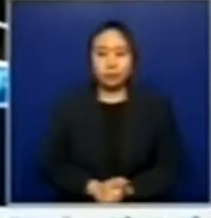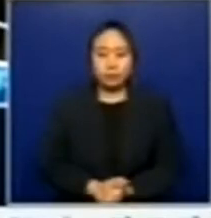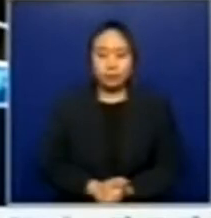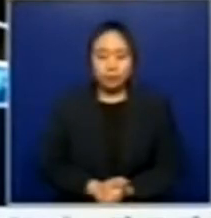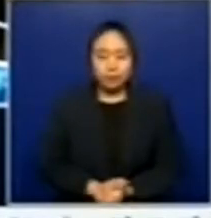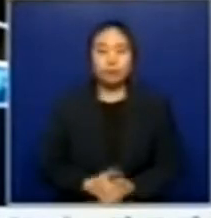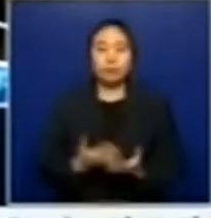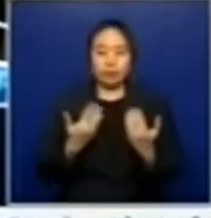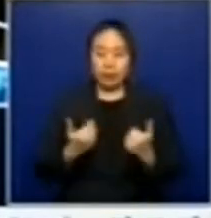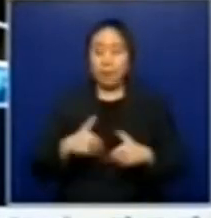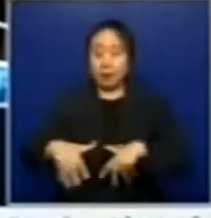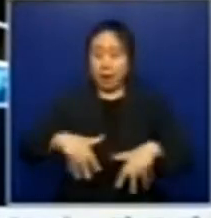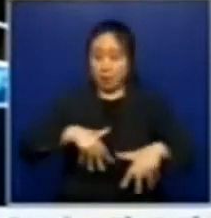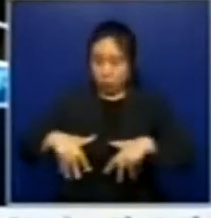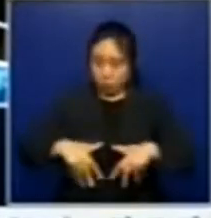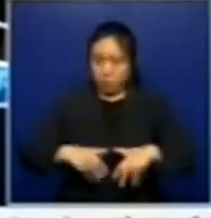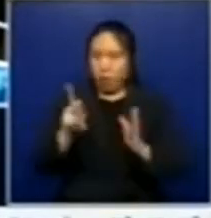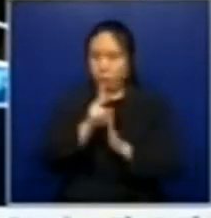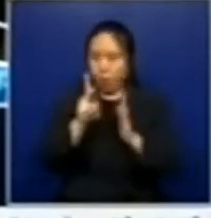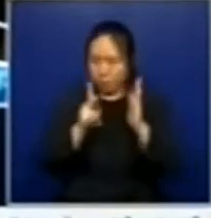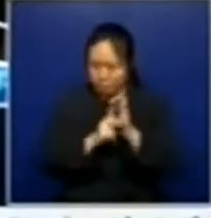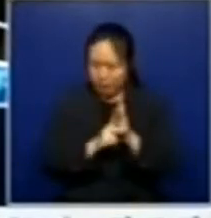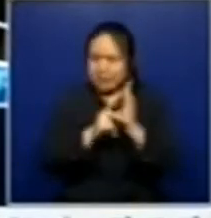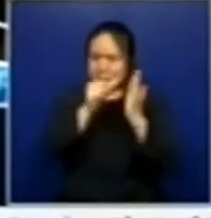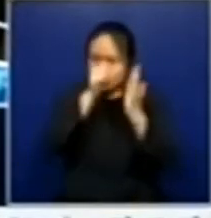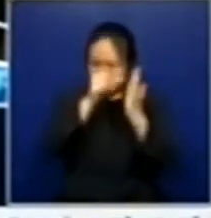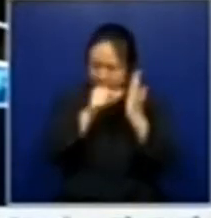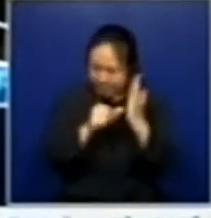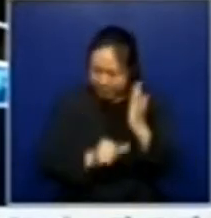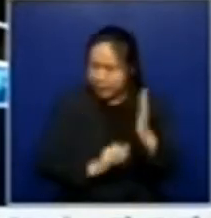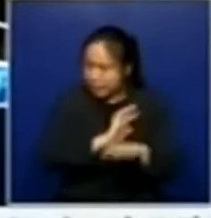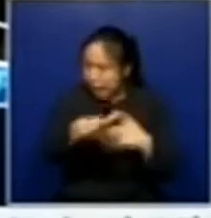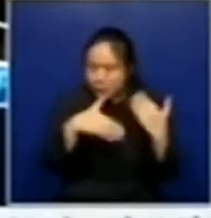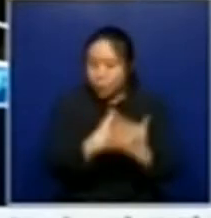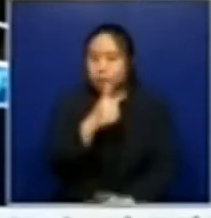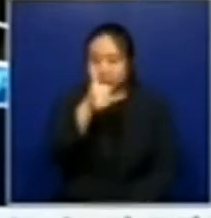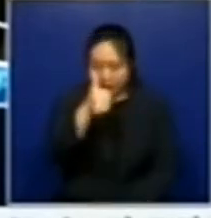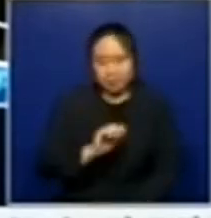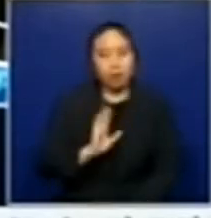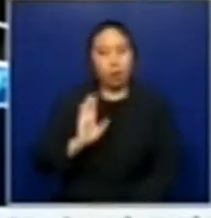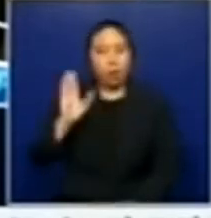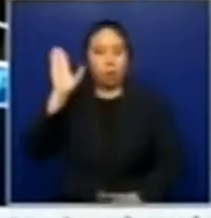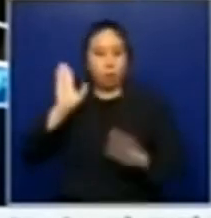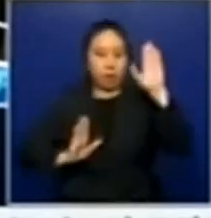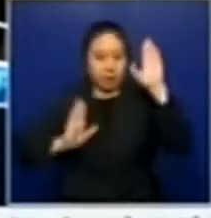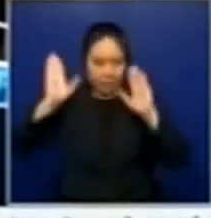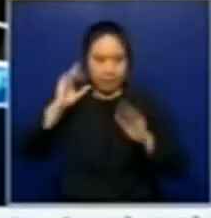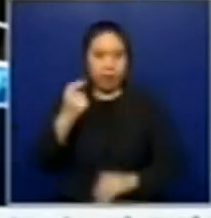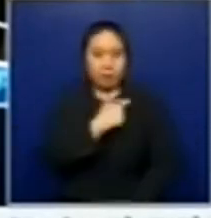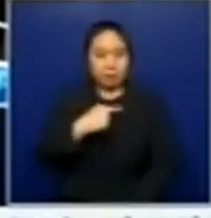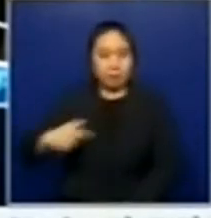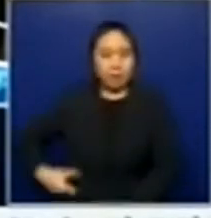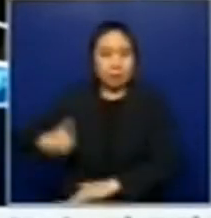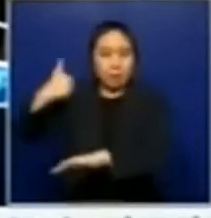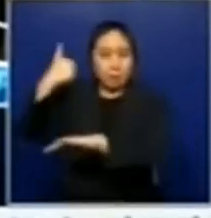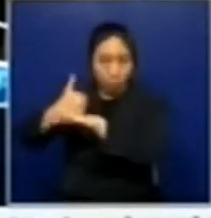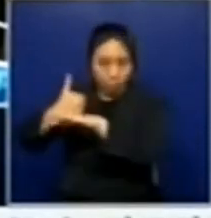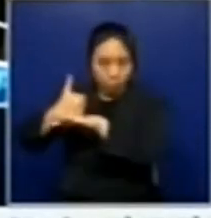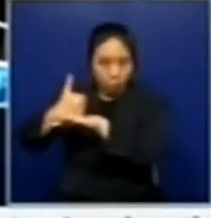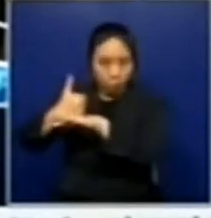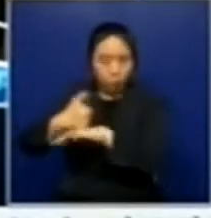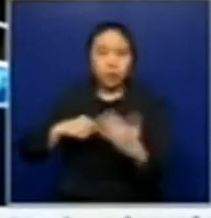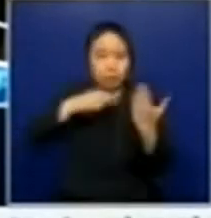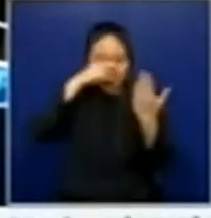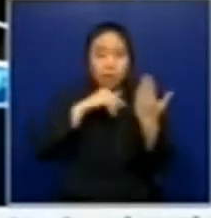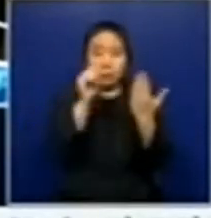หลักการที่ประชาชนสามารถแก้กฎหมายได้ทุกข้อมันเป็นเครื่องยืนยันระบอบการปกครองระบอบประชาธิปไตยอันมีพระมหากษัตริย์ทรงเป็นประมุขในราชอาณา